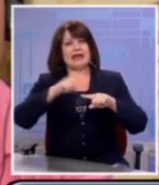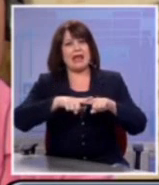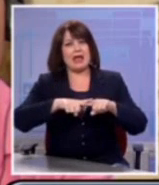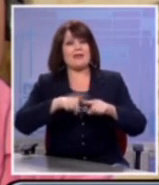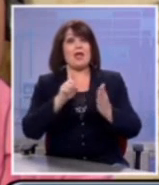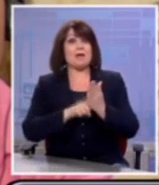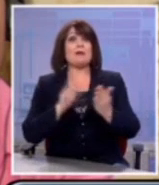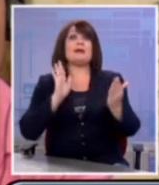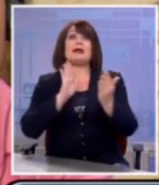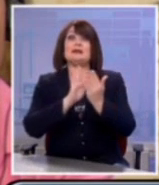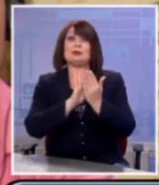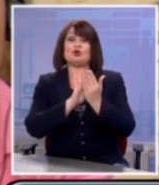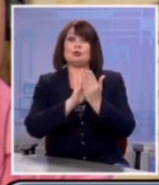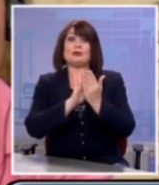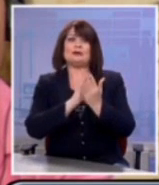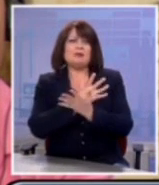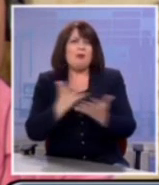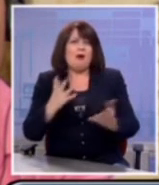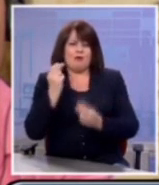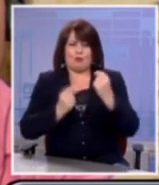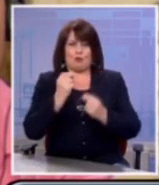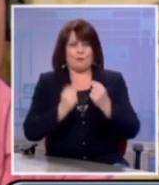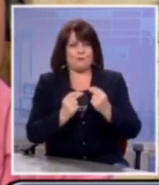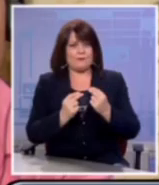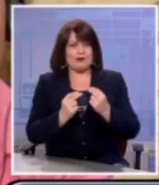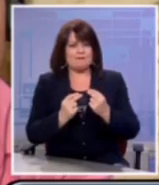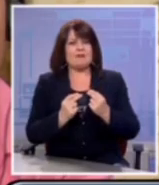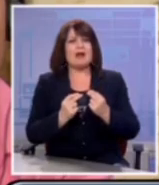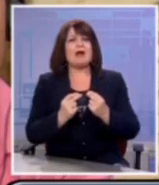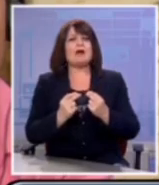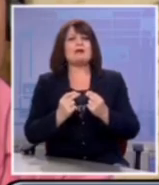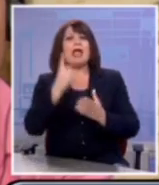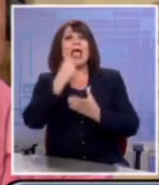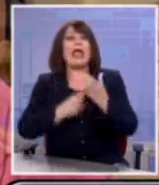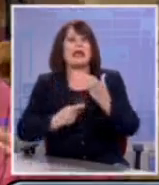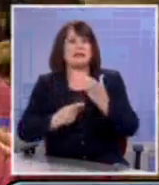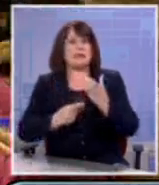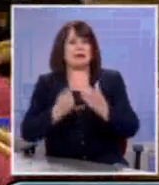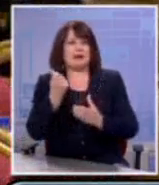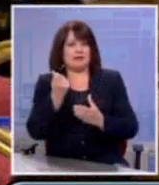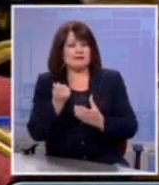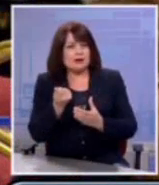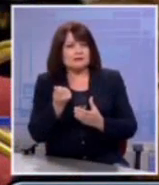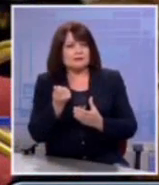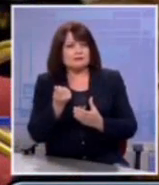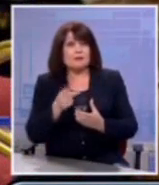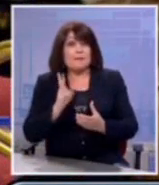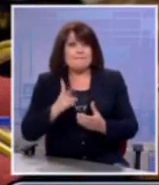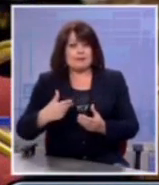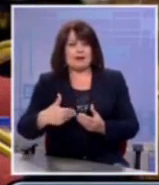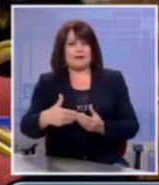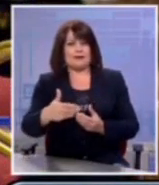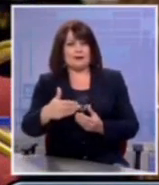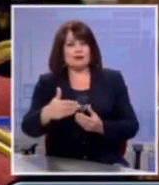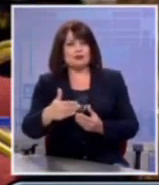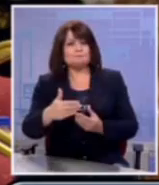να αντιμετωπίσει ένα τρομερό πρόβλημα δημοσιονομικού ελλείμματος που έθετε εν κινδύνο